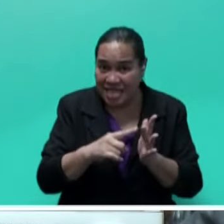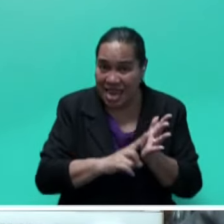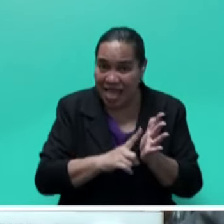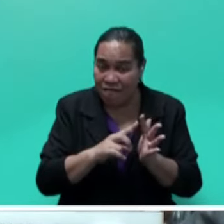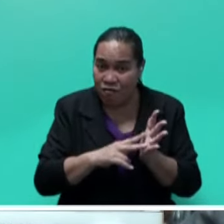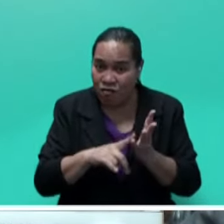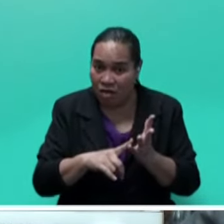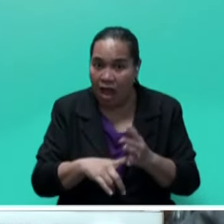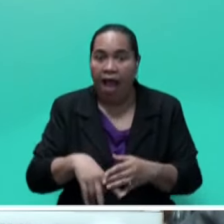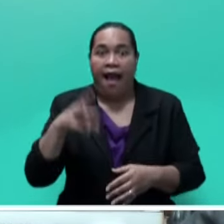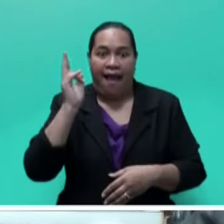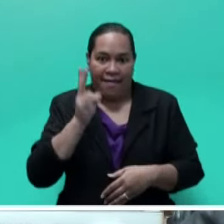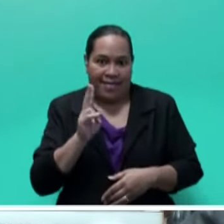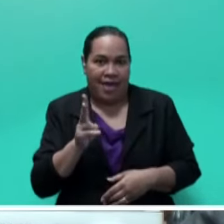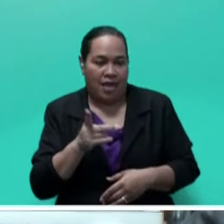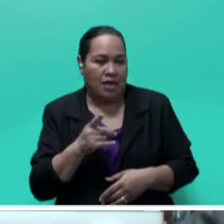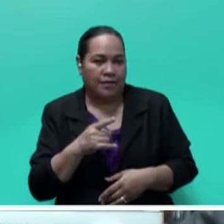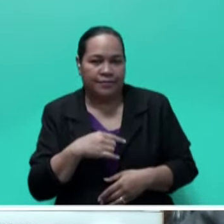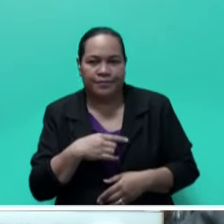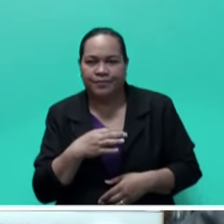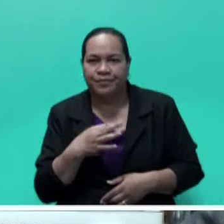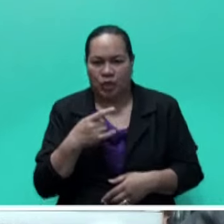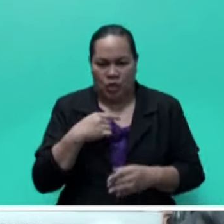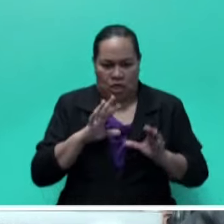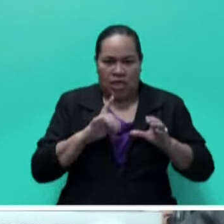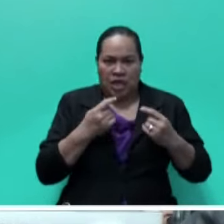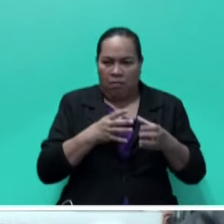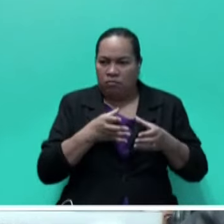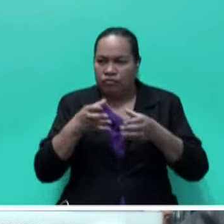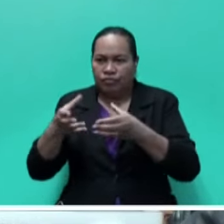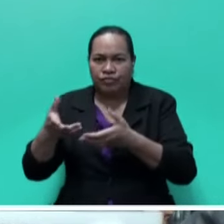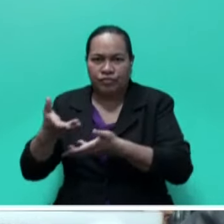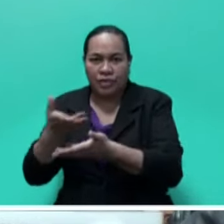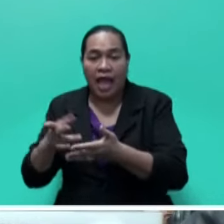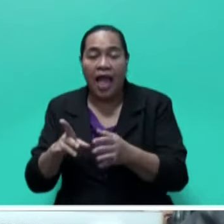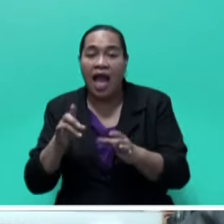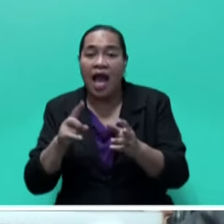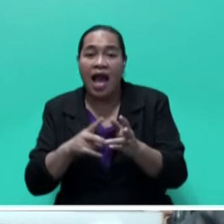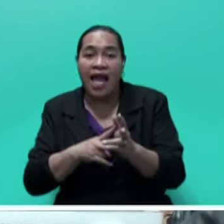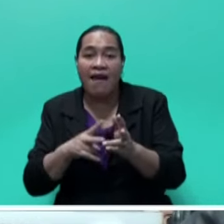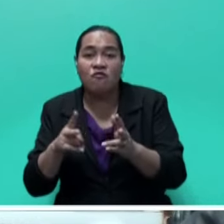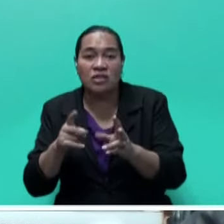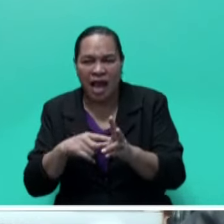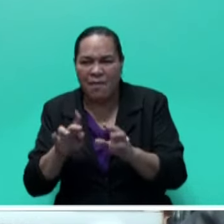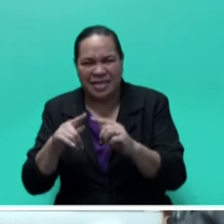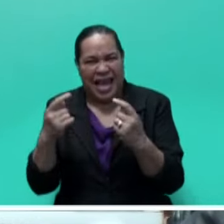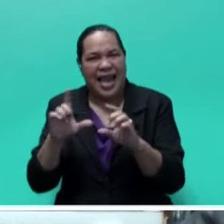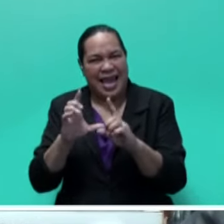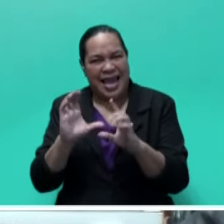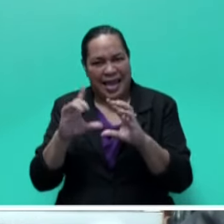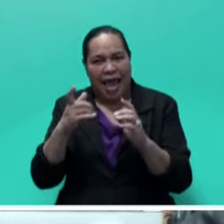tale dona vitalanoa, puana e vusa o nantakana, ke na vusa o